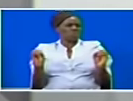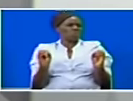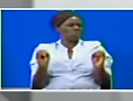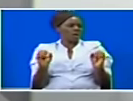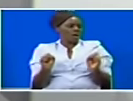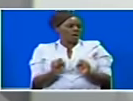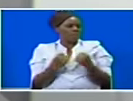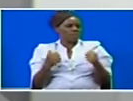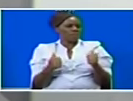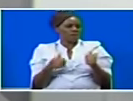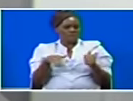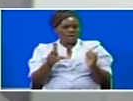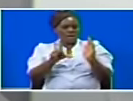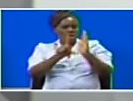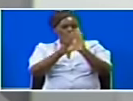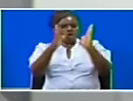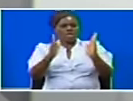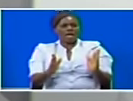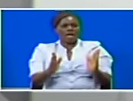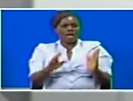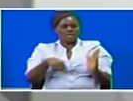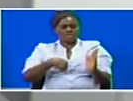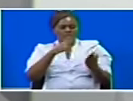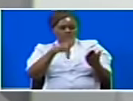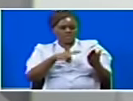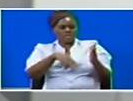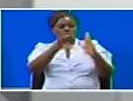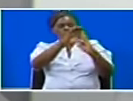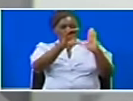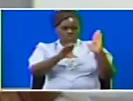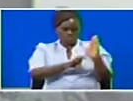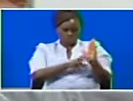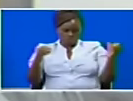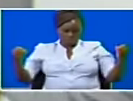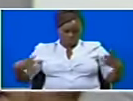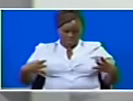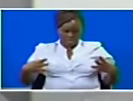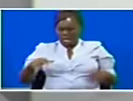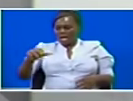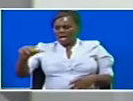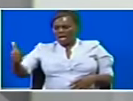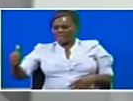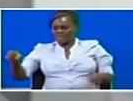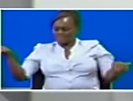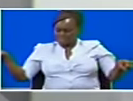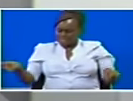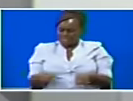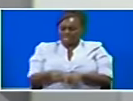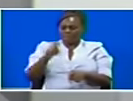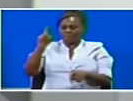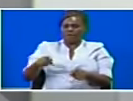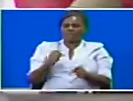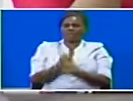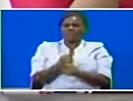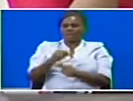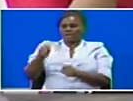na yeye ni mwana sheria, na sisi tumesoma katiba, tumeona vile inahitajika, na pia wengine itabidi wafanye hayo tu. Kwa